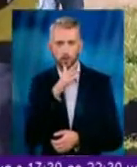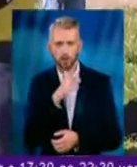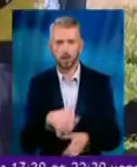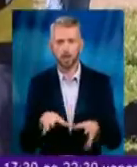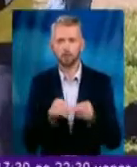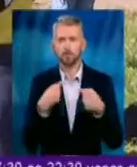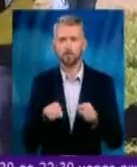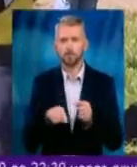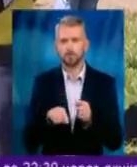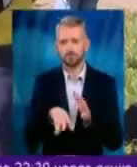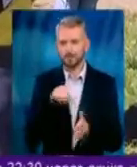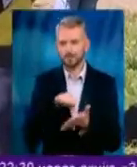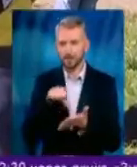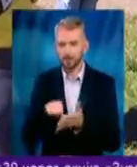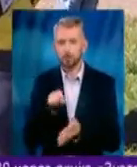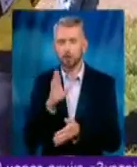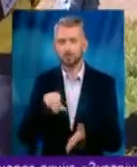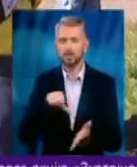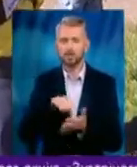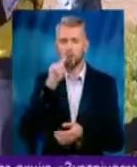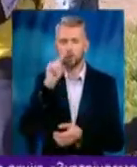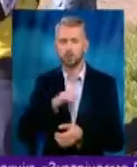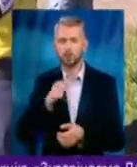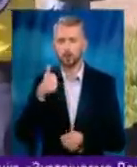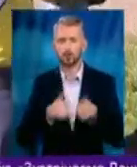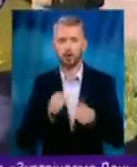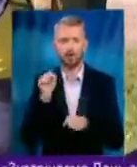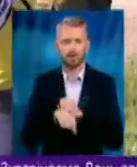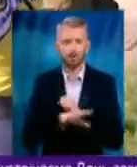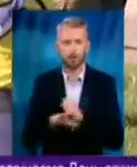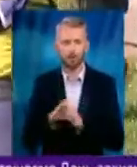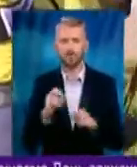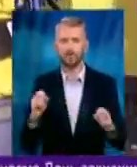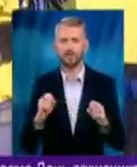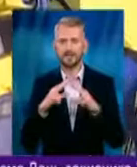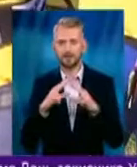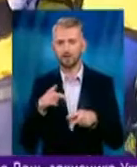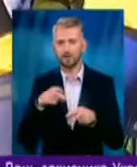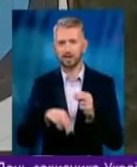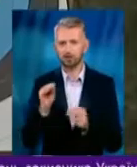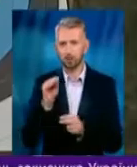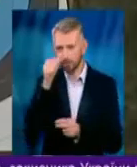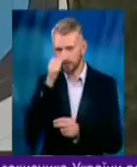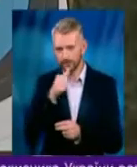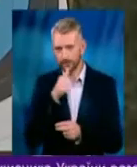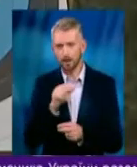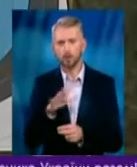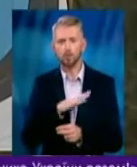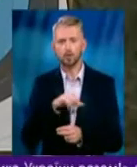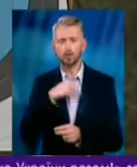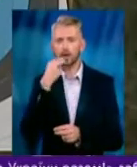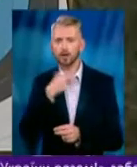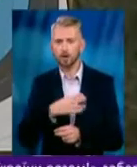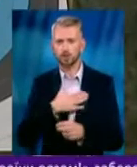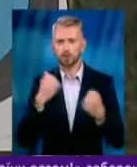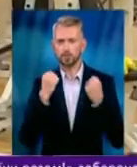з іншими збірниками Майя представлятиме Україну на змаганнях нескорених у Сіднеї наприкінці жовтня. Стати найкращими наші